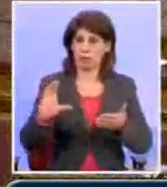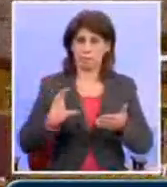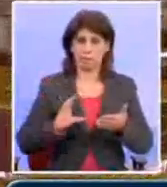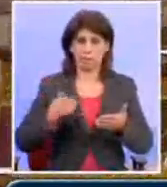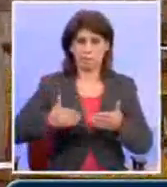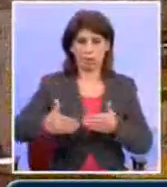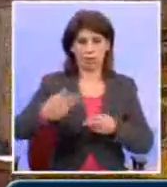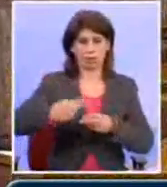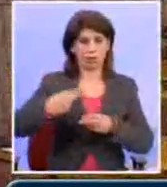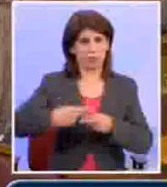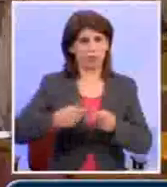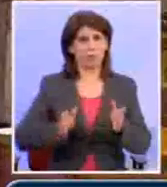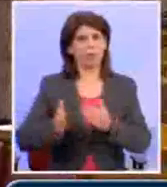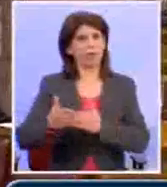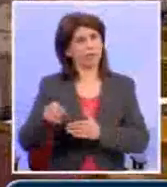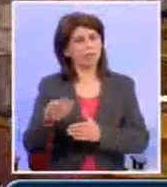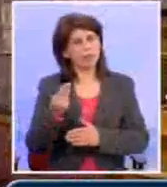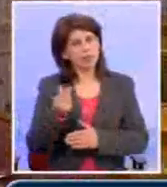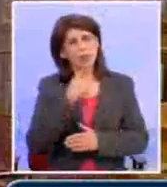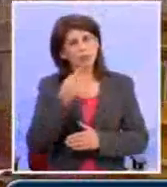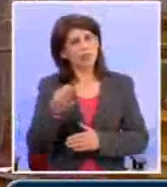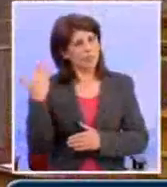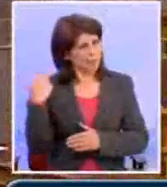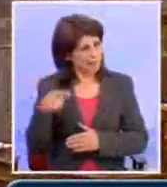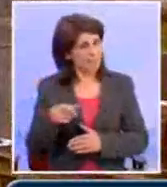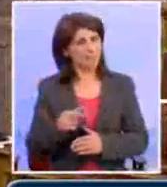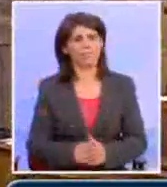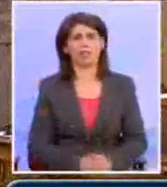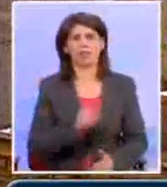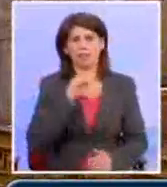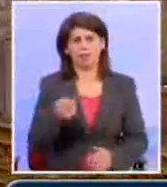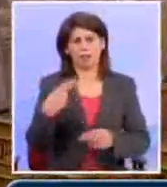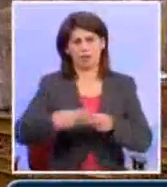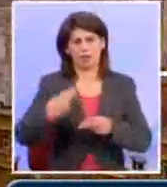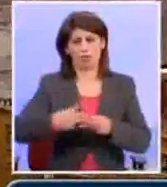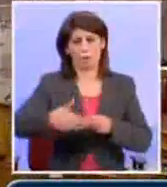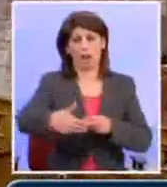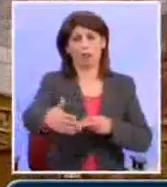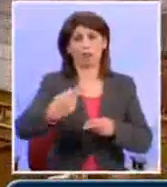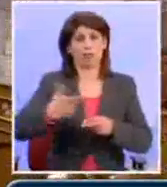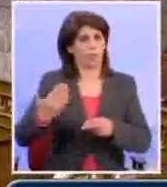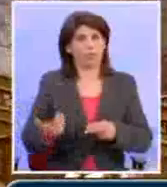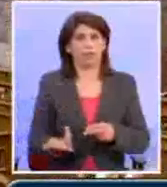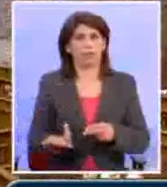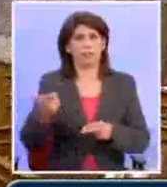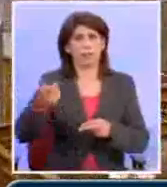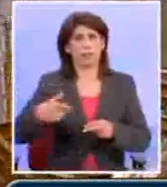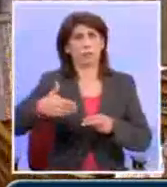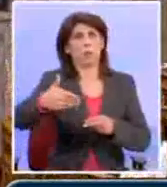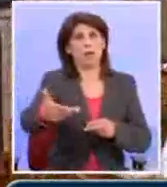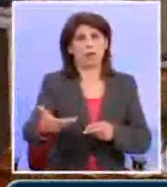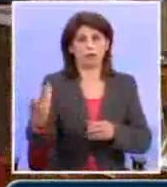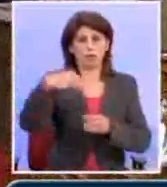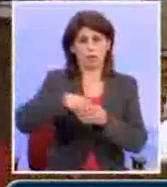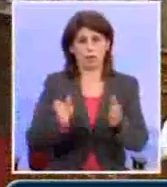μελλοντικά διόδια, τα πακετάρισαν με αυτόν τον τρόπο που σας περιέγραψα προηγουμένως, γιατί και αυτό χρέος είναι. Τα μελλοντικά διόδια δεν τα έχεις, τα δανείζεις από το μέλλον, τα βάζεις